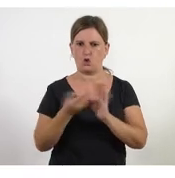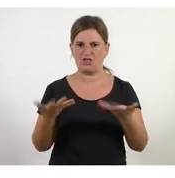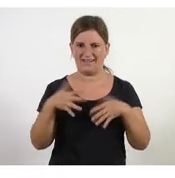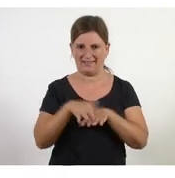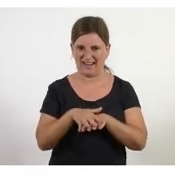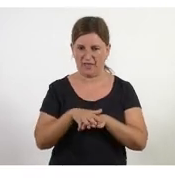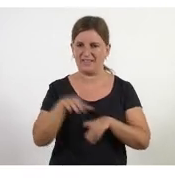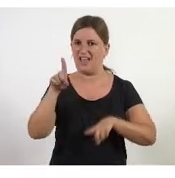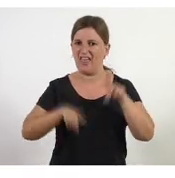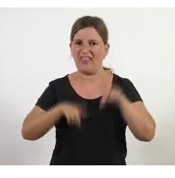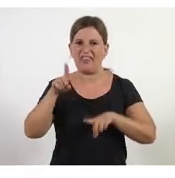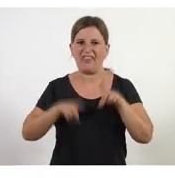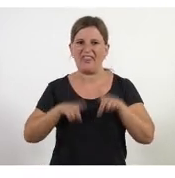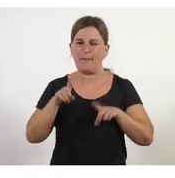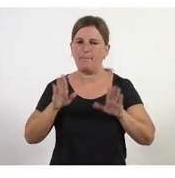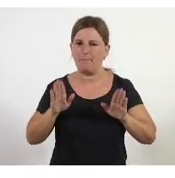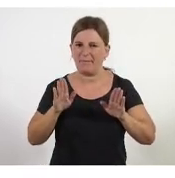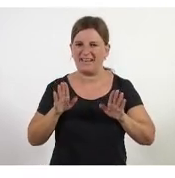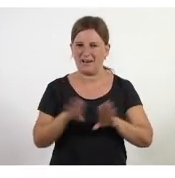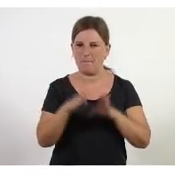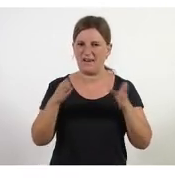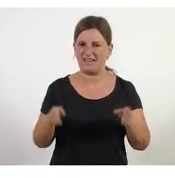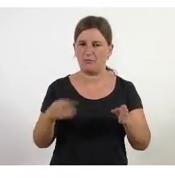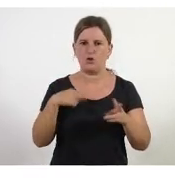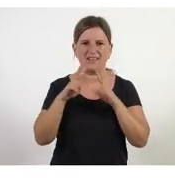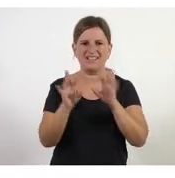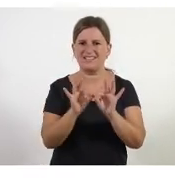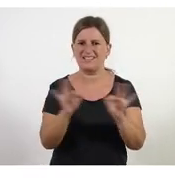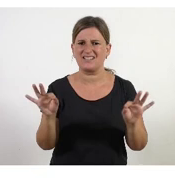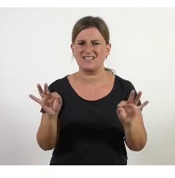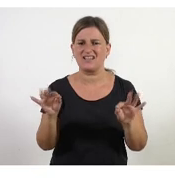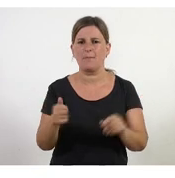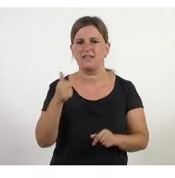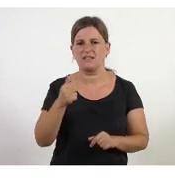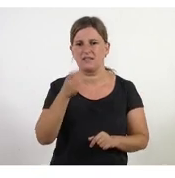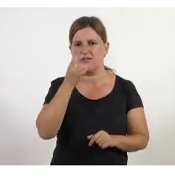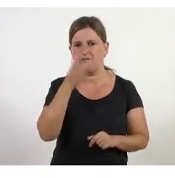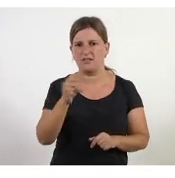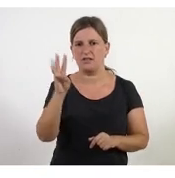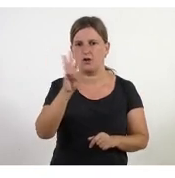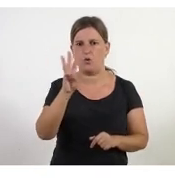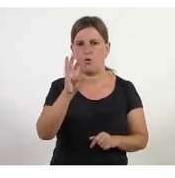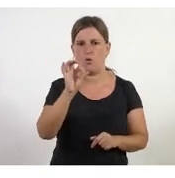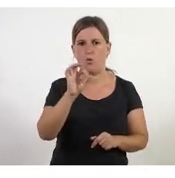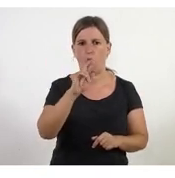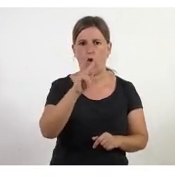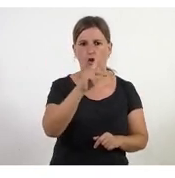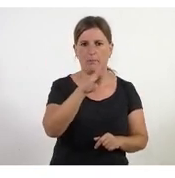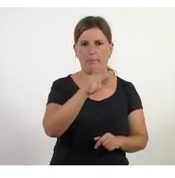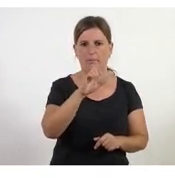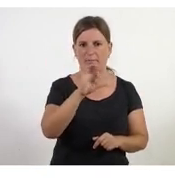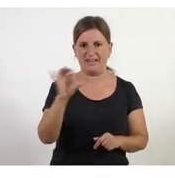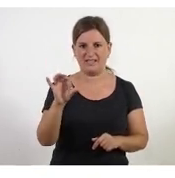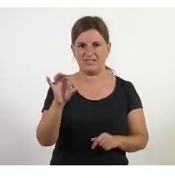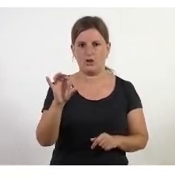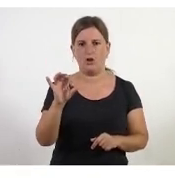crear, jo, per solució simple, em decantaria per pensar en un WordPress abans que un Moodle, però